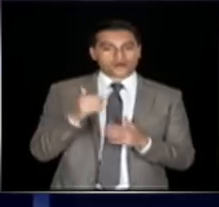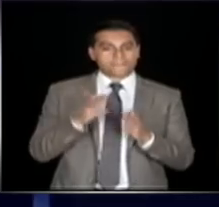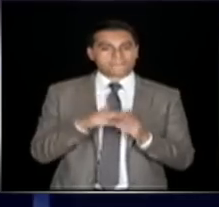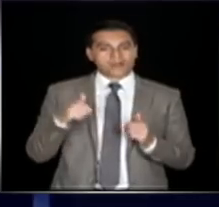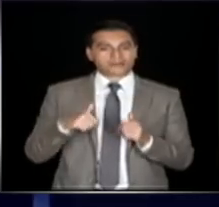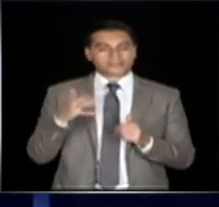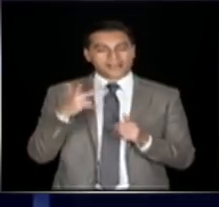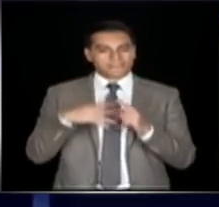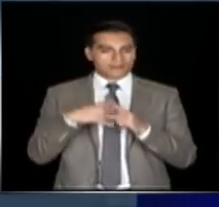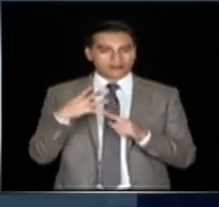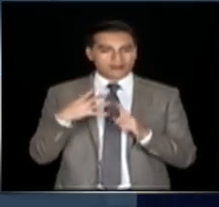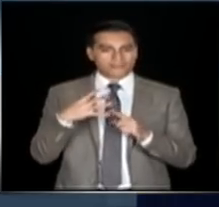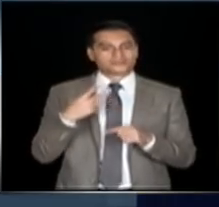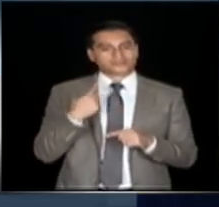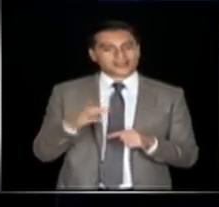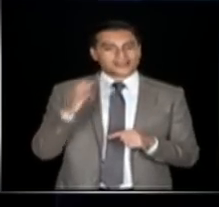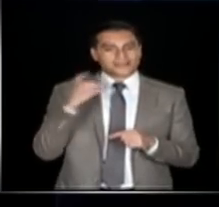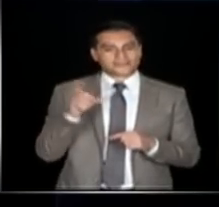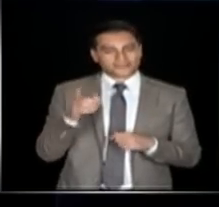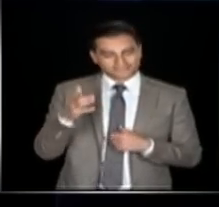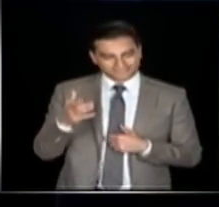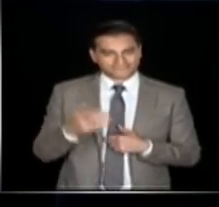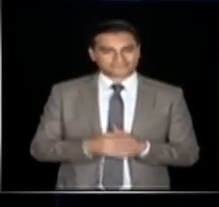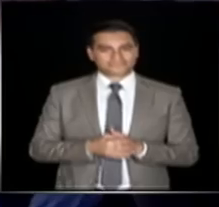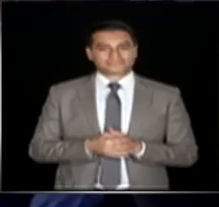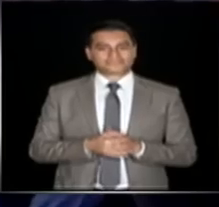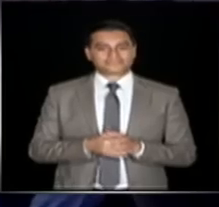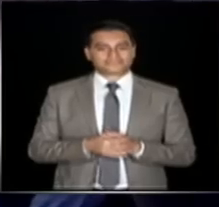رابع. اجابه صحيحه.